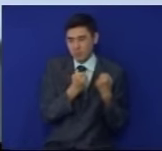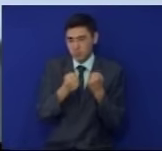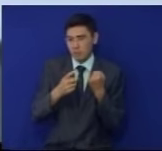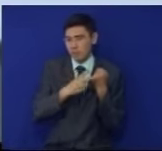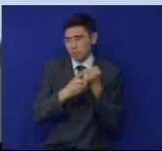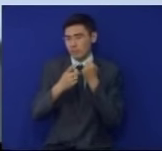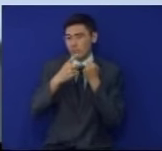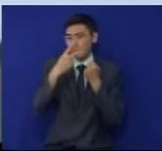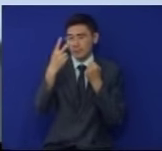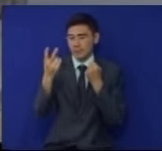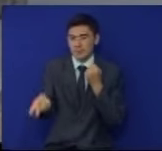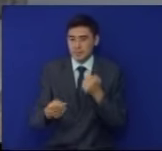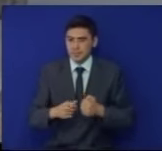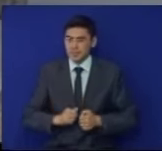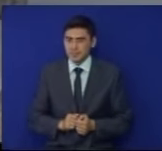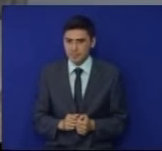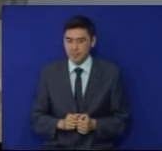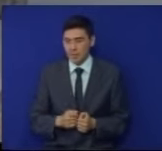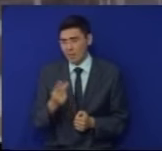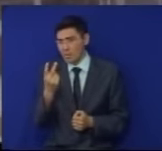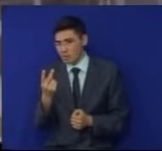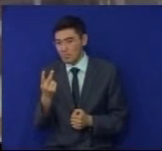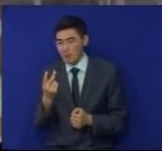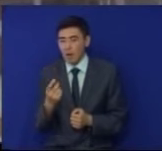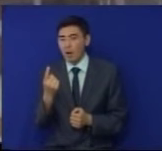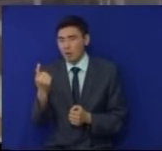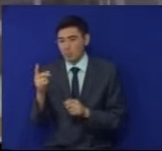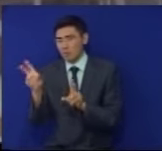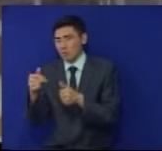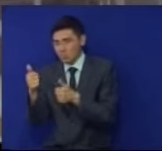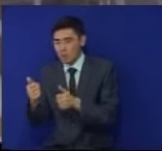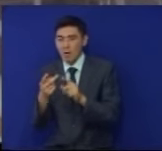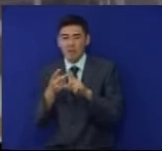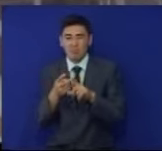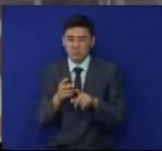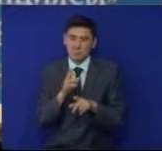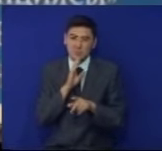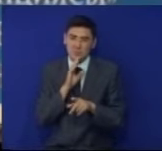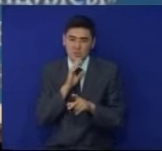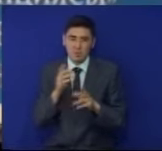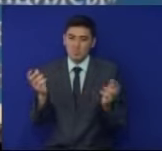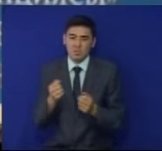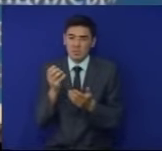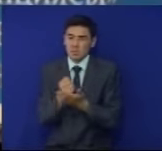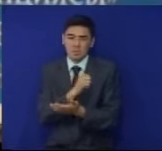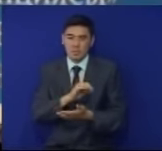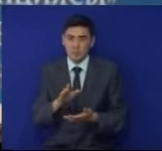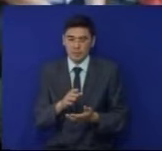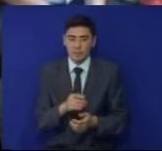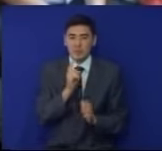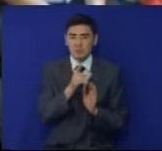экстренно госпитализировали, однако спасти одну из них, 13-летнюю Мульдыр, врачам не удалось. Известно, что водитель грузового